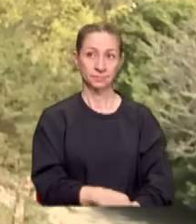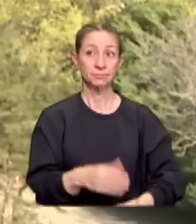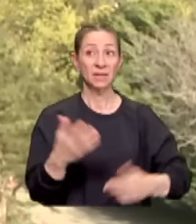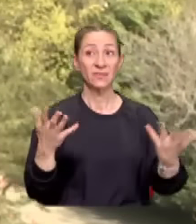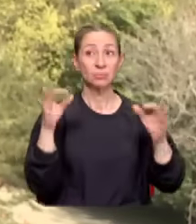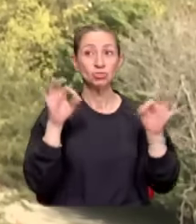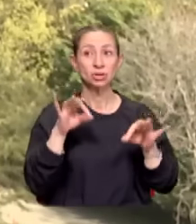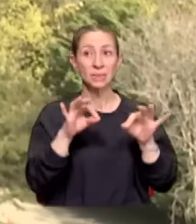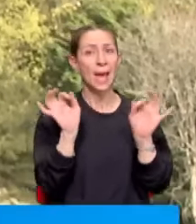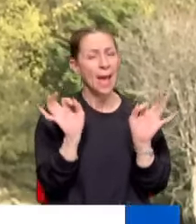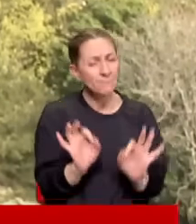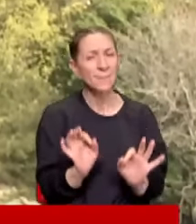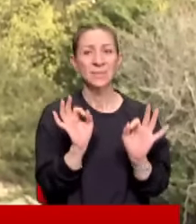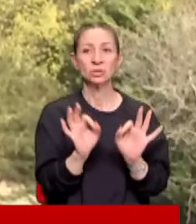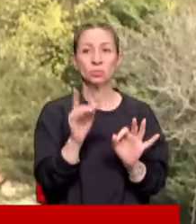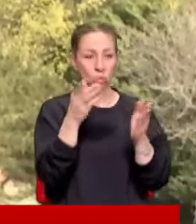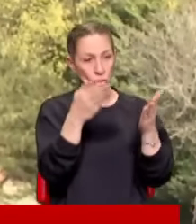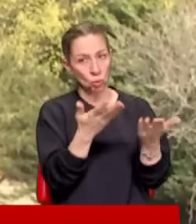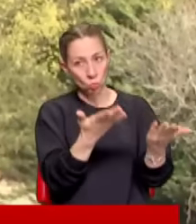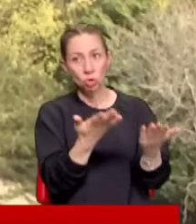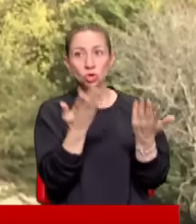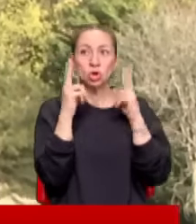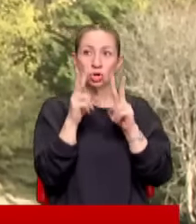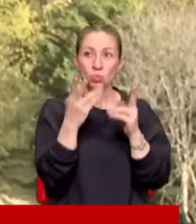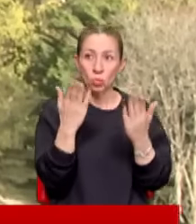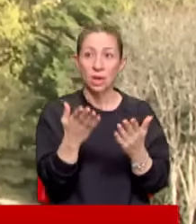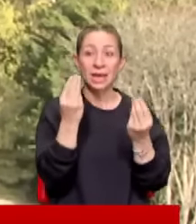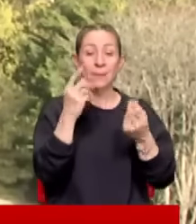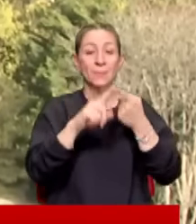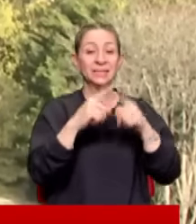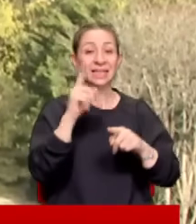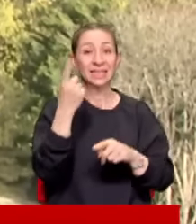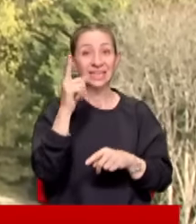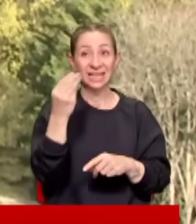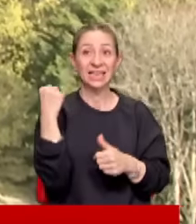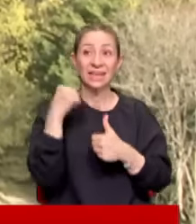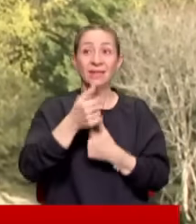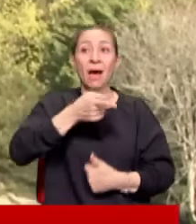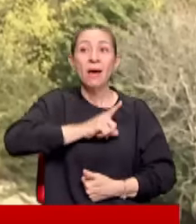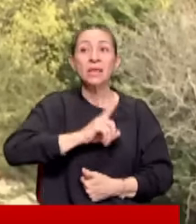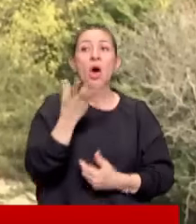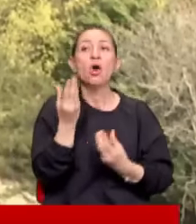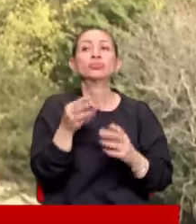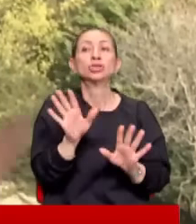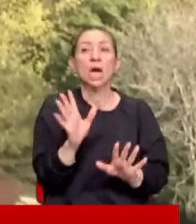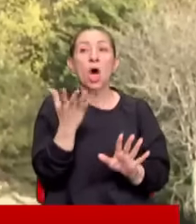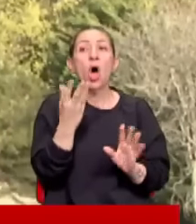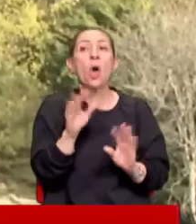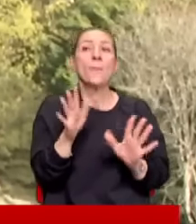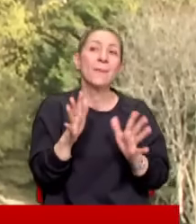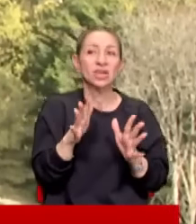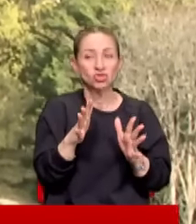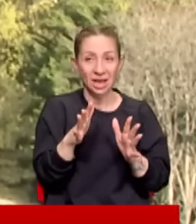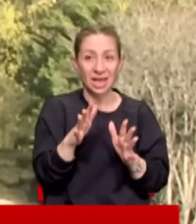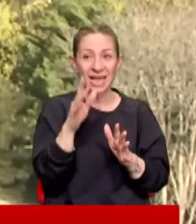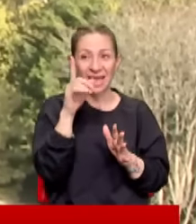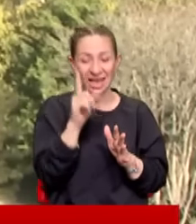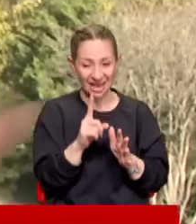Efendim şimdi hemen başlayalım. İşte durum bu, tablo bu. İyi Parti liderinin yeniden aday olmayacağını ya da olmayabileceğini